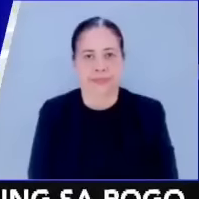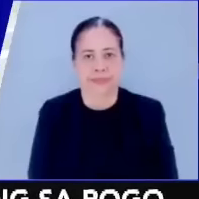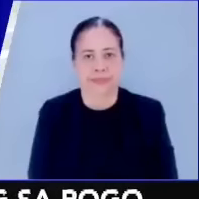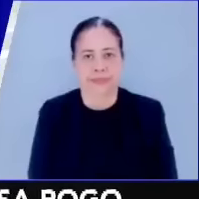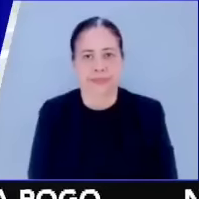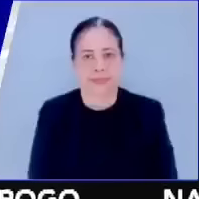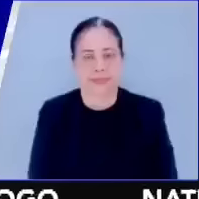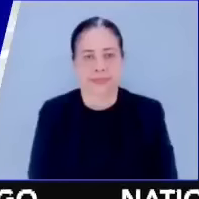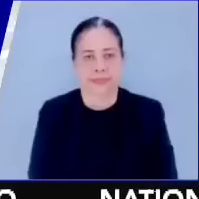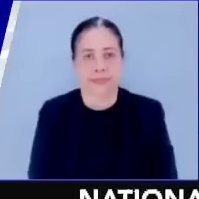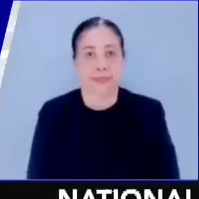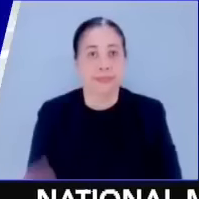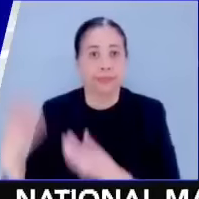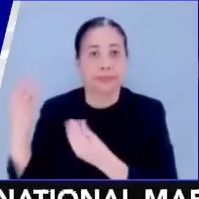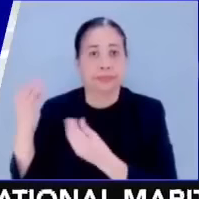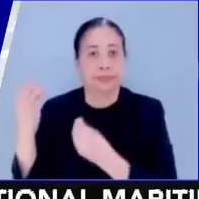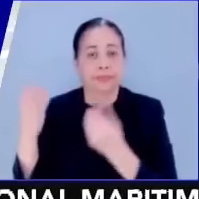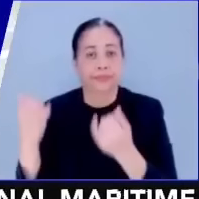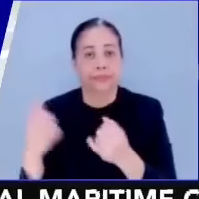update tayo sa